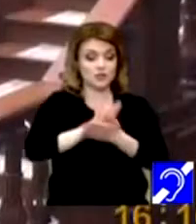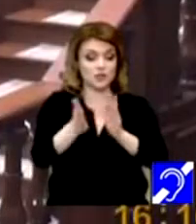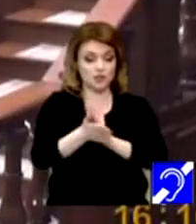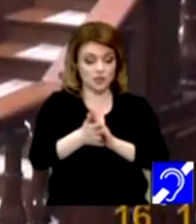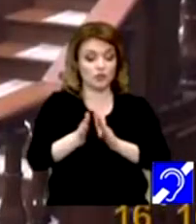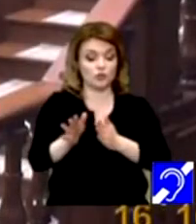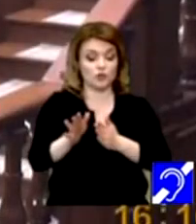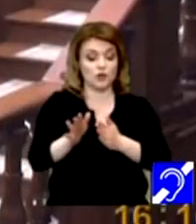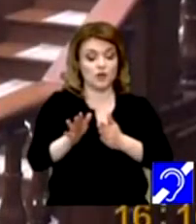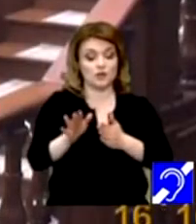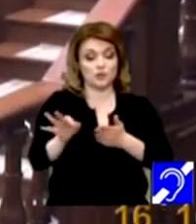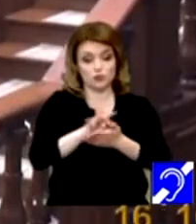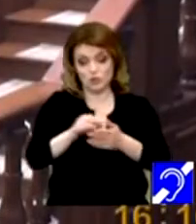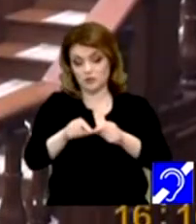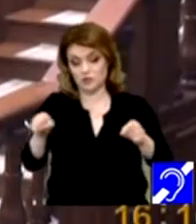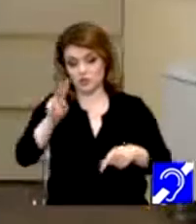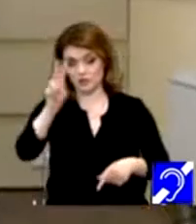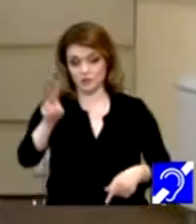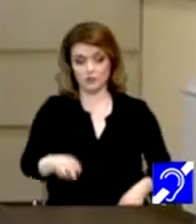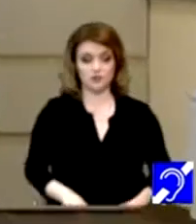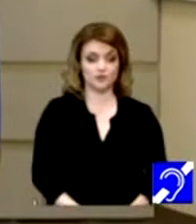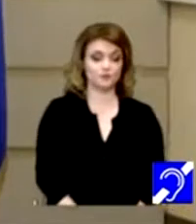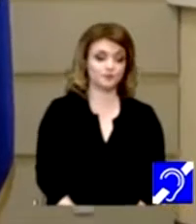de 2 luni.